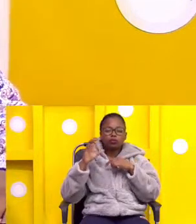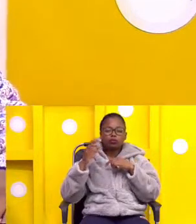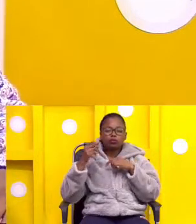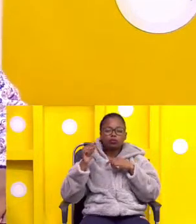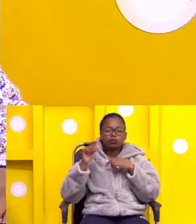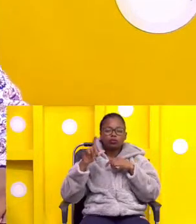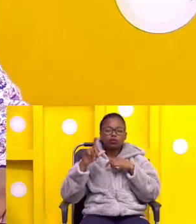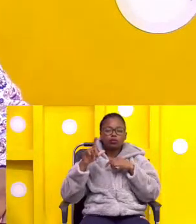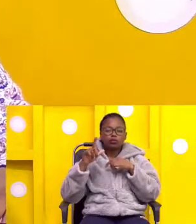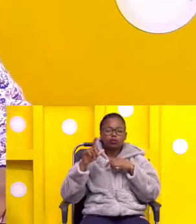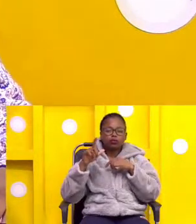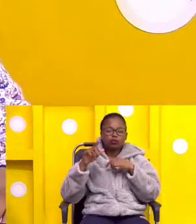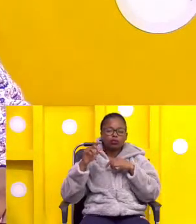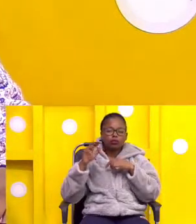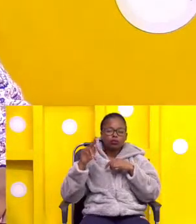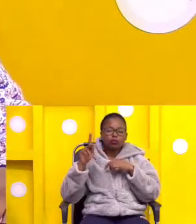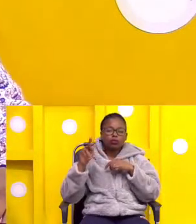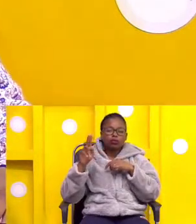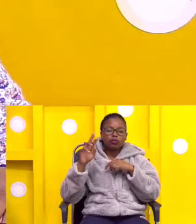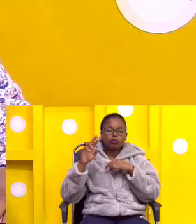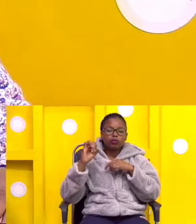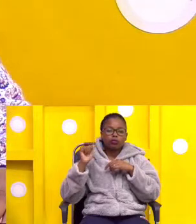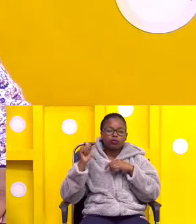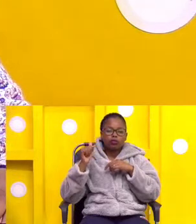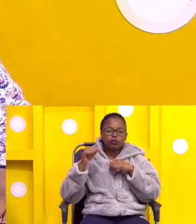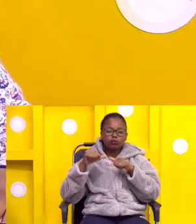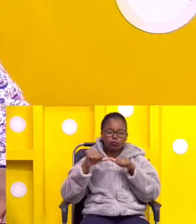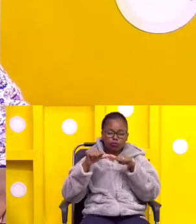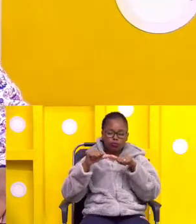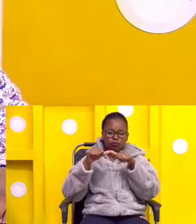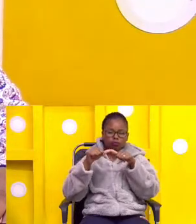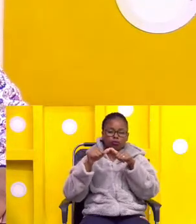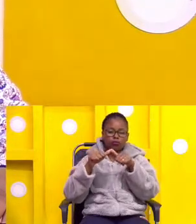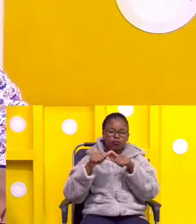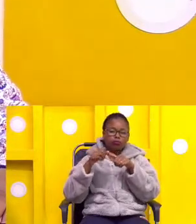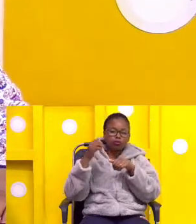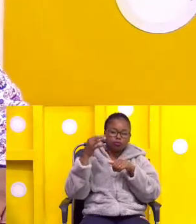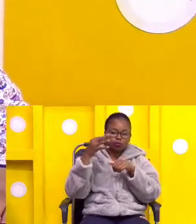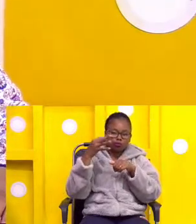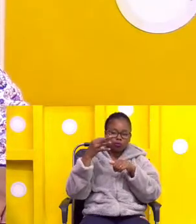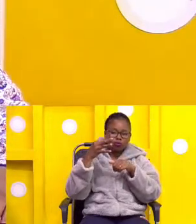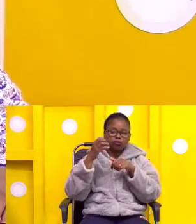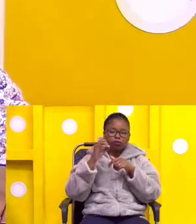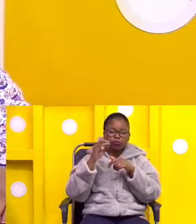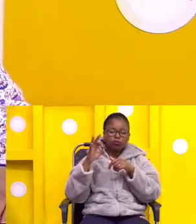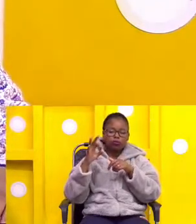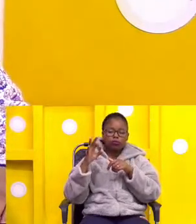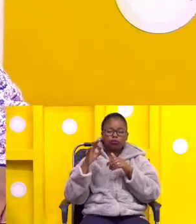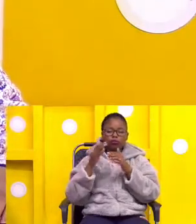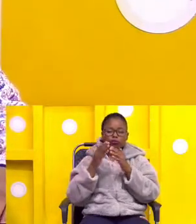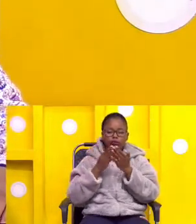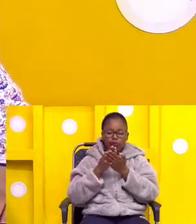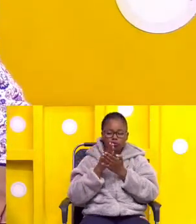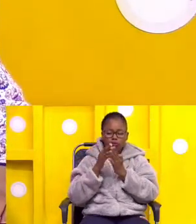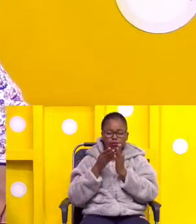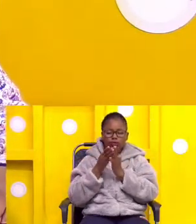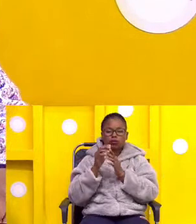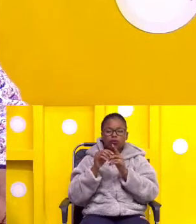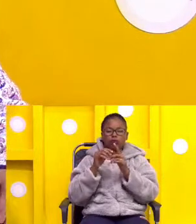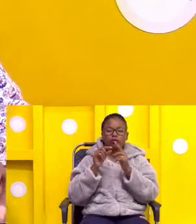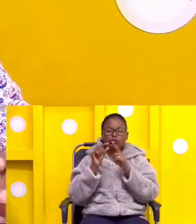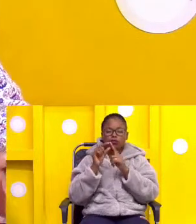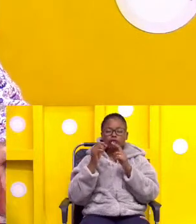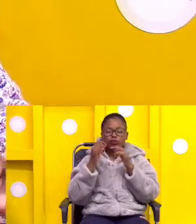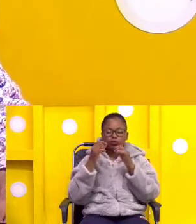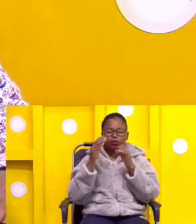wakulia. Nake atotualidhie na abere. Otugata ini wake gogo na geyo diguno delu no horo wa maa.